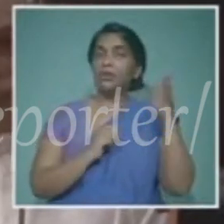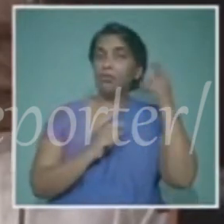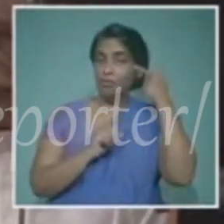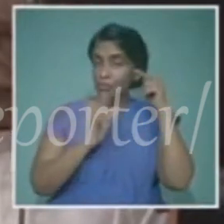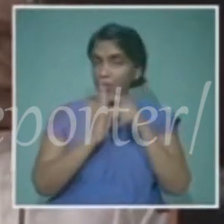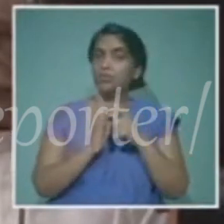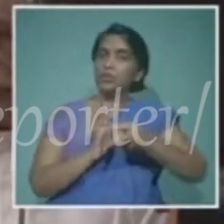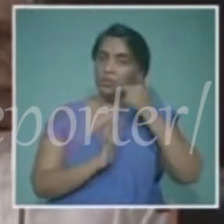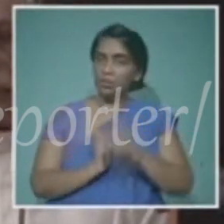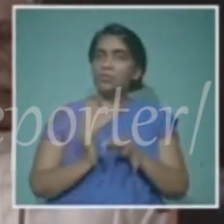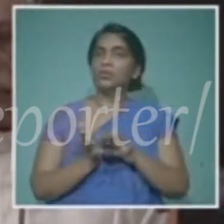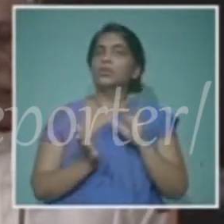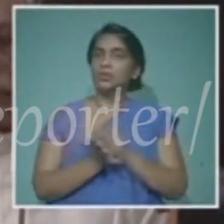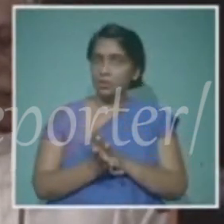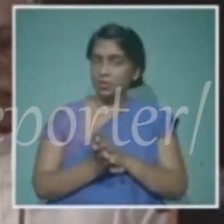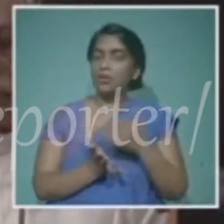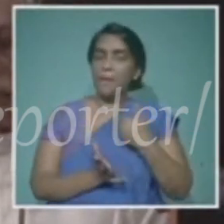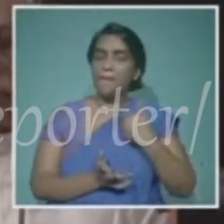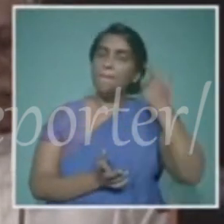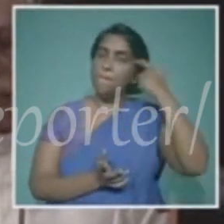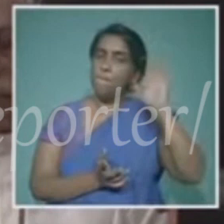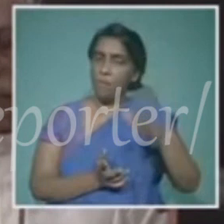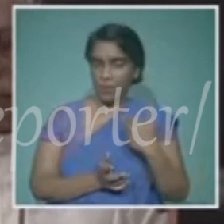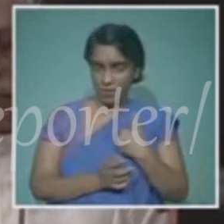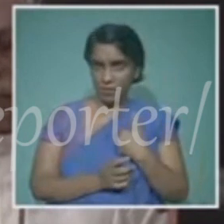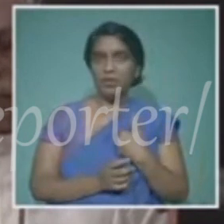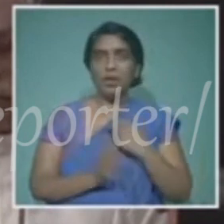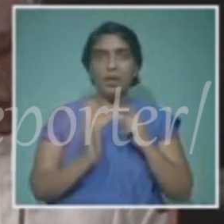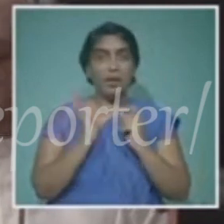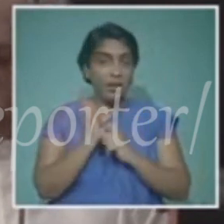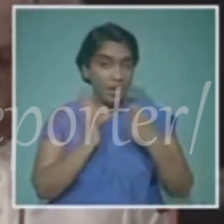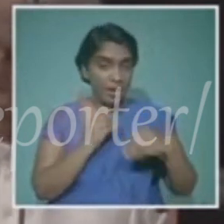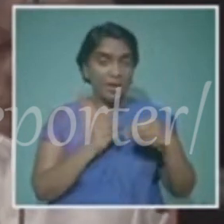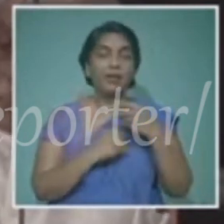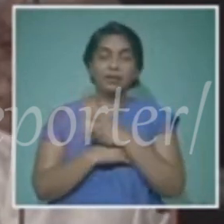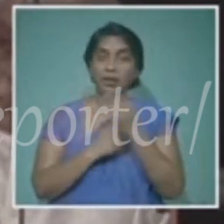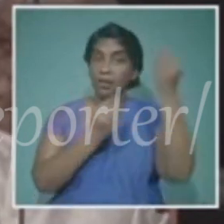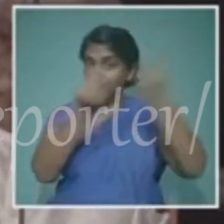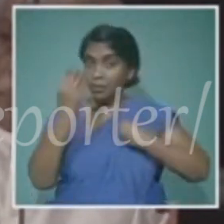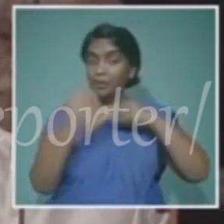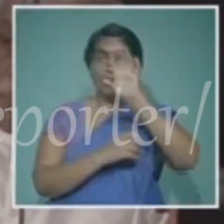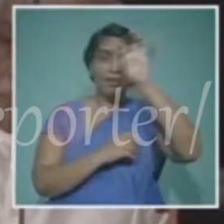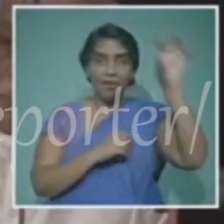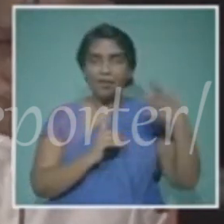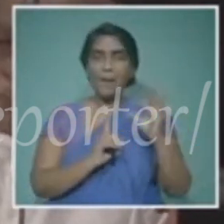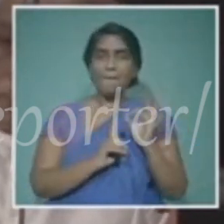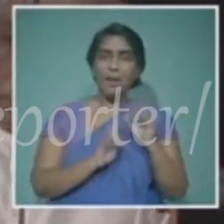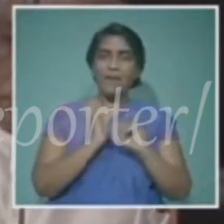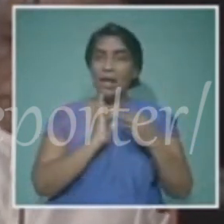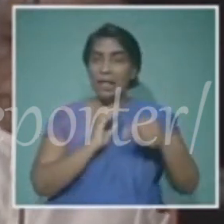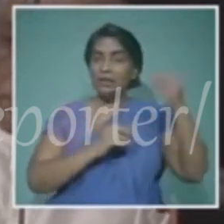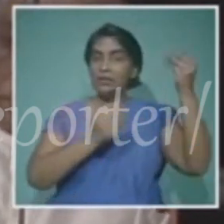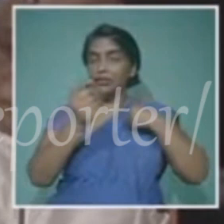සමගත් එකඟත්වයකට එළඹීමට අපි බලාපොරොත්තු වෙනවා. ණය ලබා දුන් රටවල් හා පුද්ගලික ණය හිමියන්